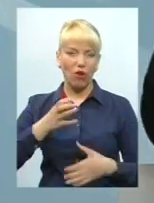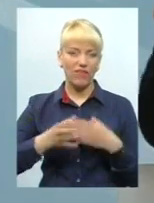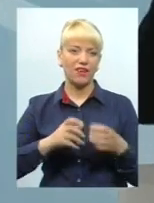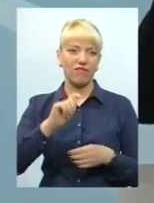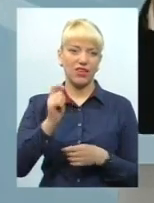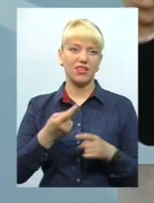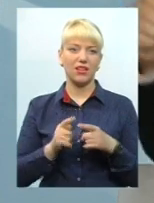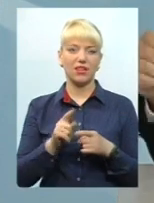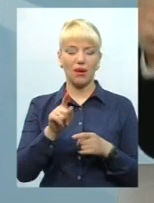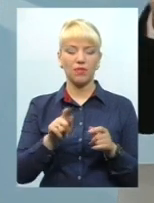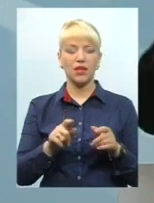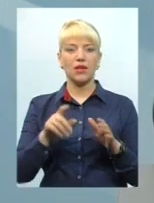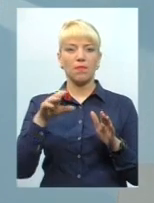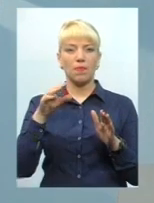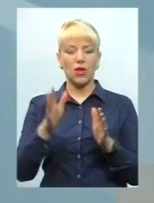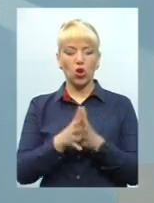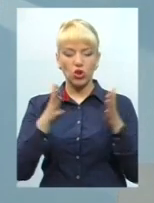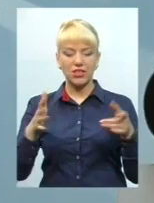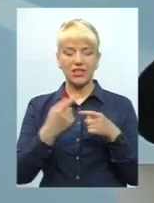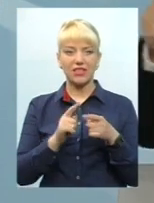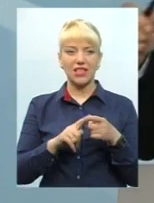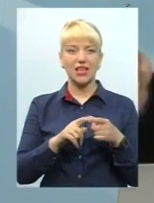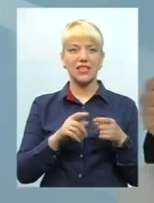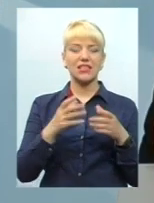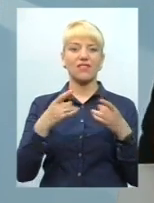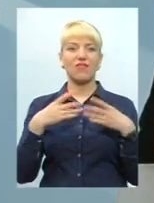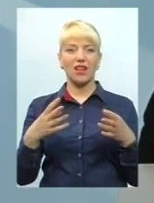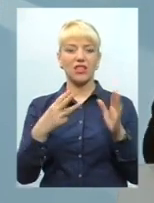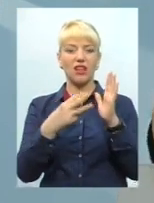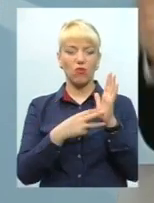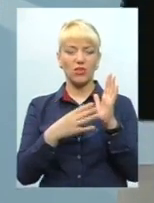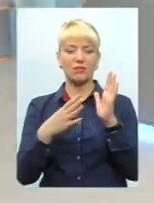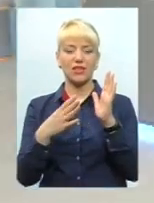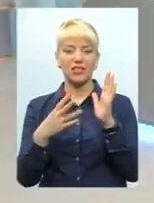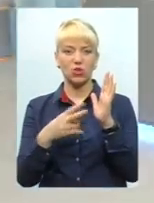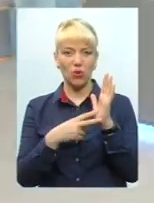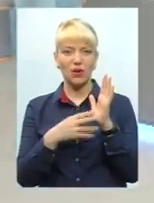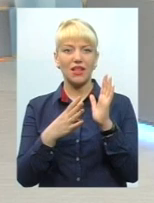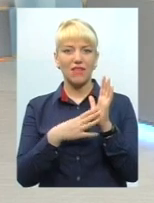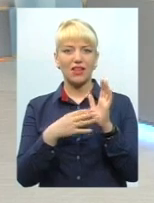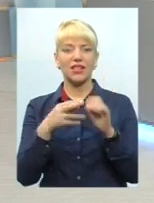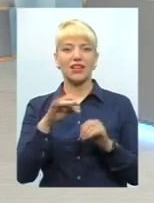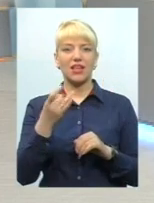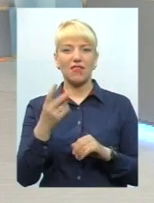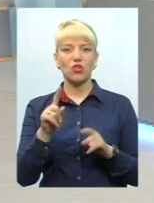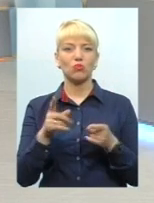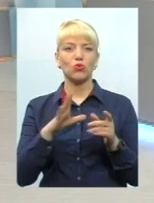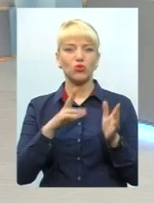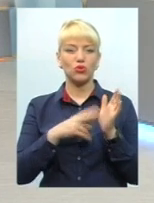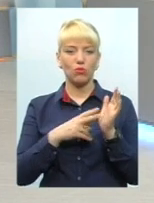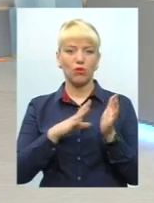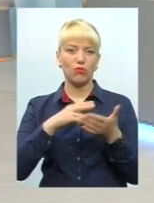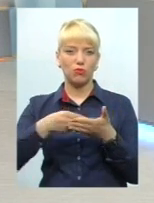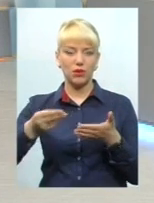там сунули, розширили це свято на 7, 8 і 9 травня, значить, тому що ще 7-го був підписаний акт